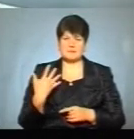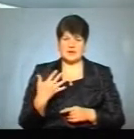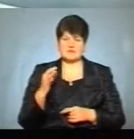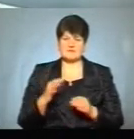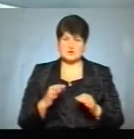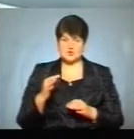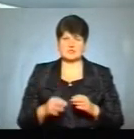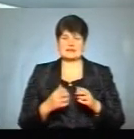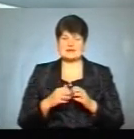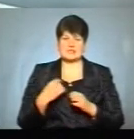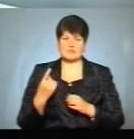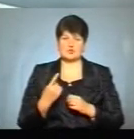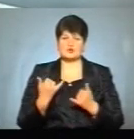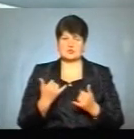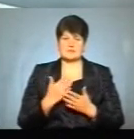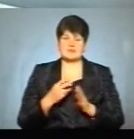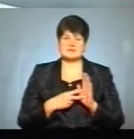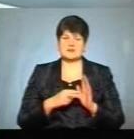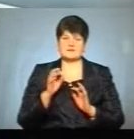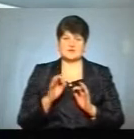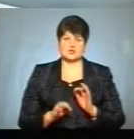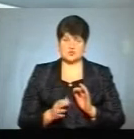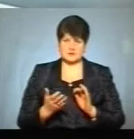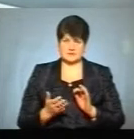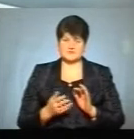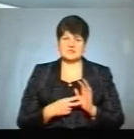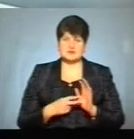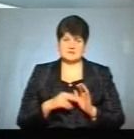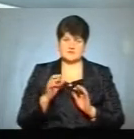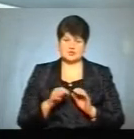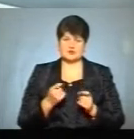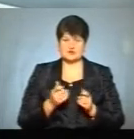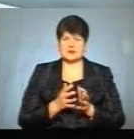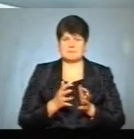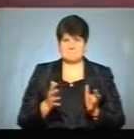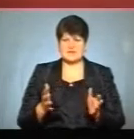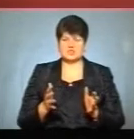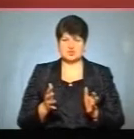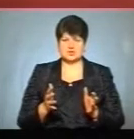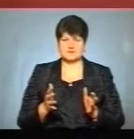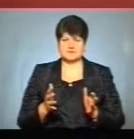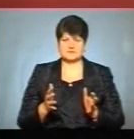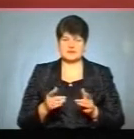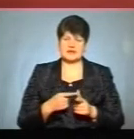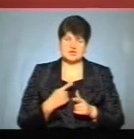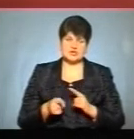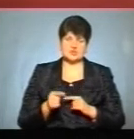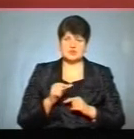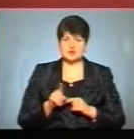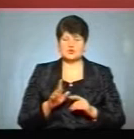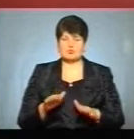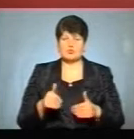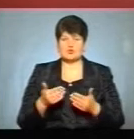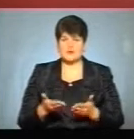ніж середня по області, ну, сьогодні ми маємо 7% вакансій. 7%, трохи більше. Трошечки більше, так, ніж ті, що